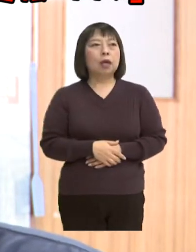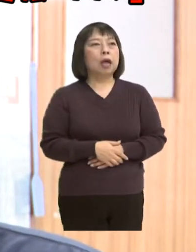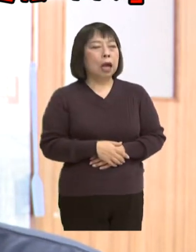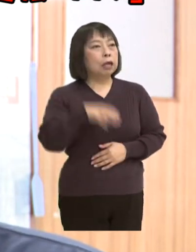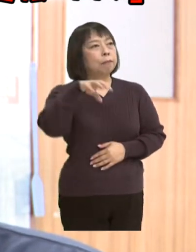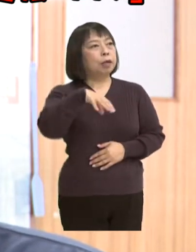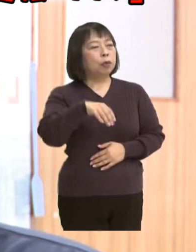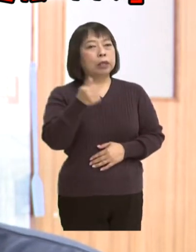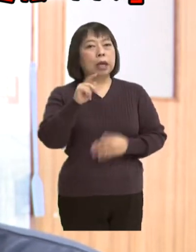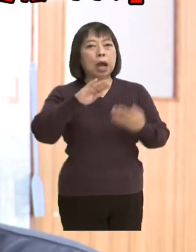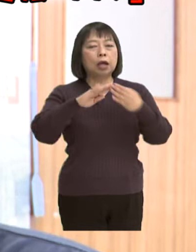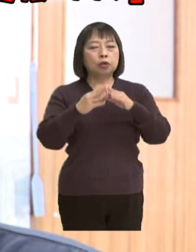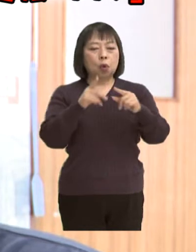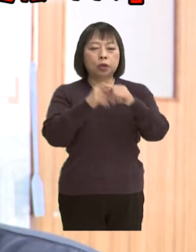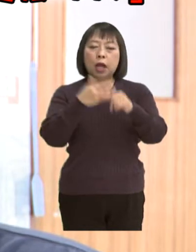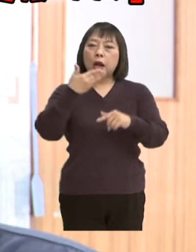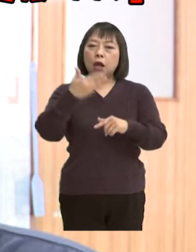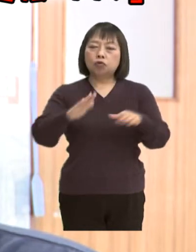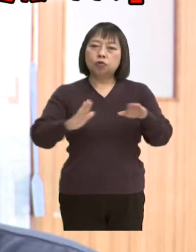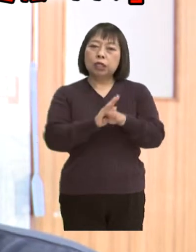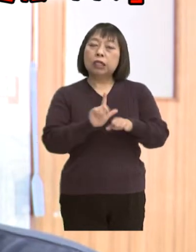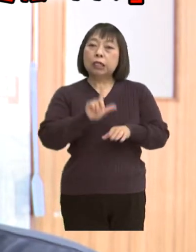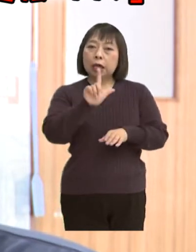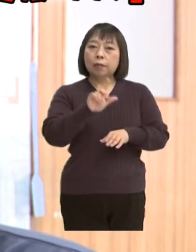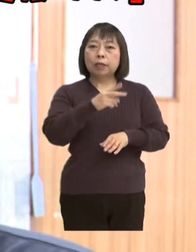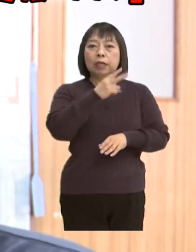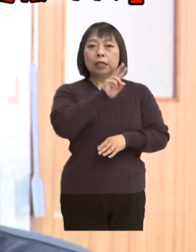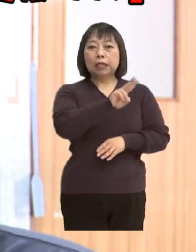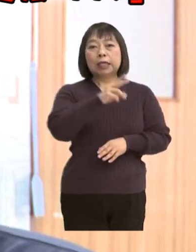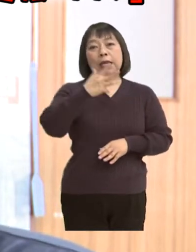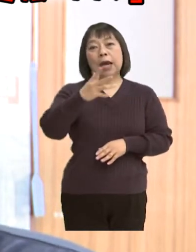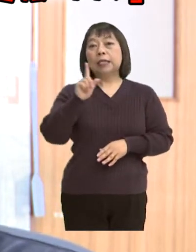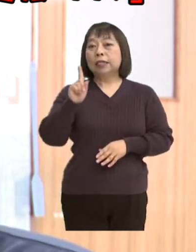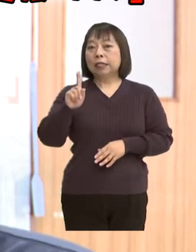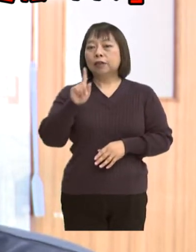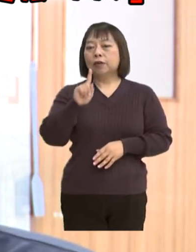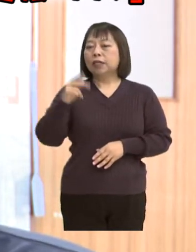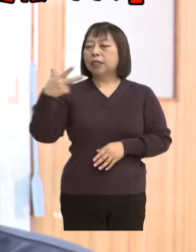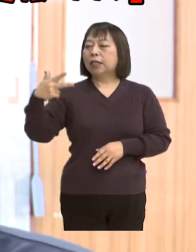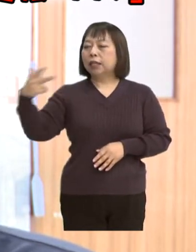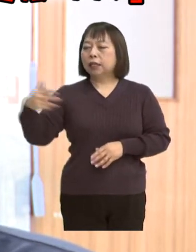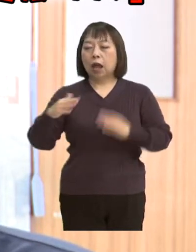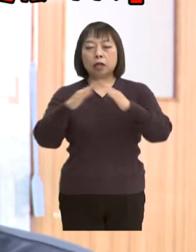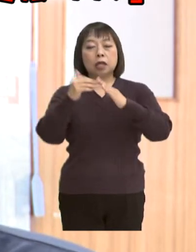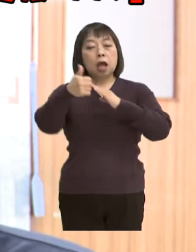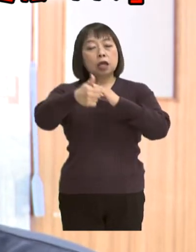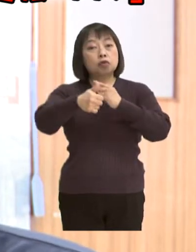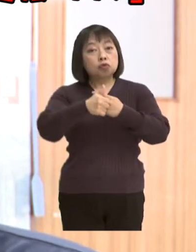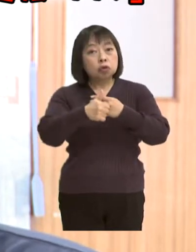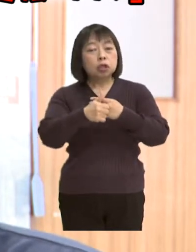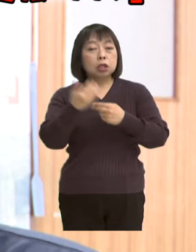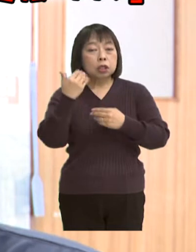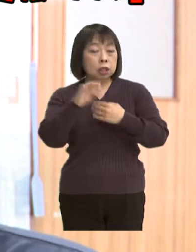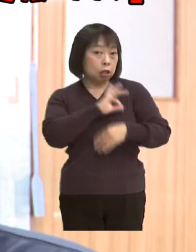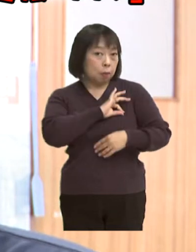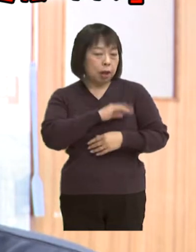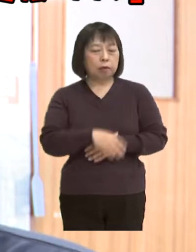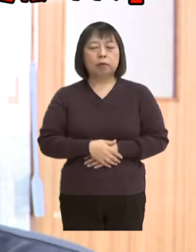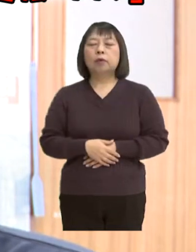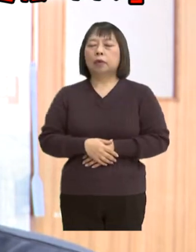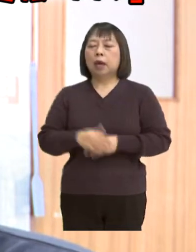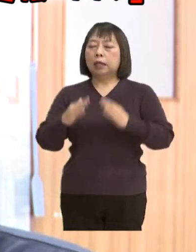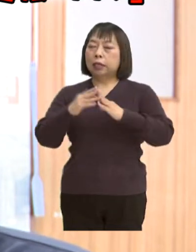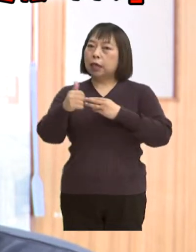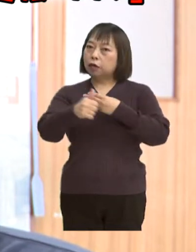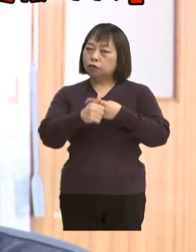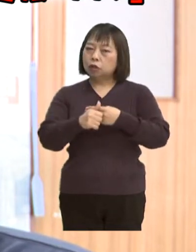場所は高町中区岸上281-177です。 世帯主の方のお名前は。 はい、世帯主は西